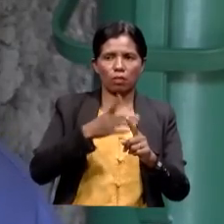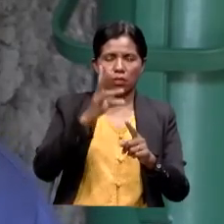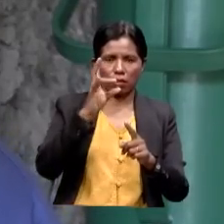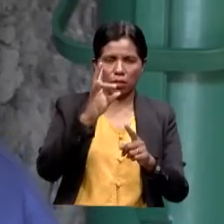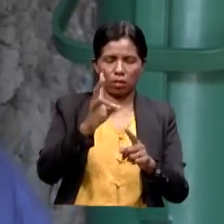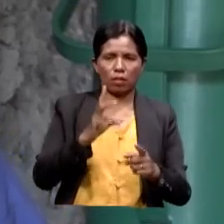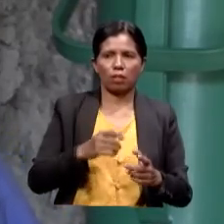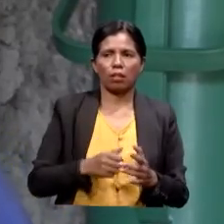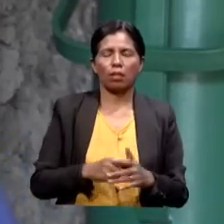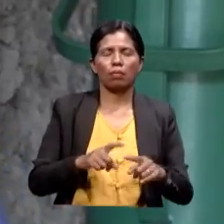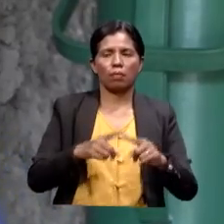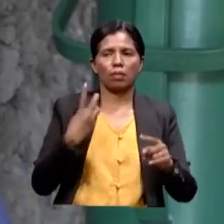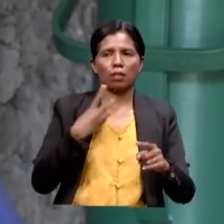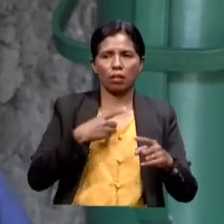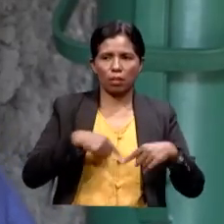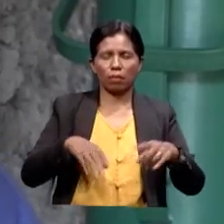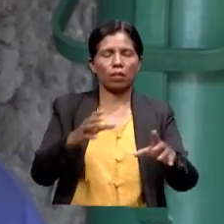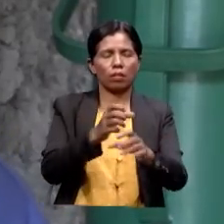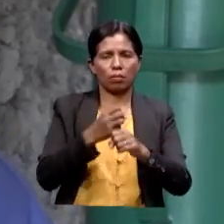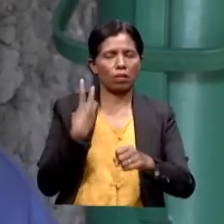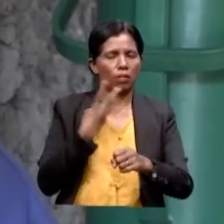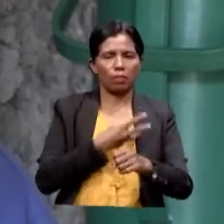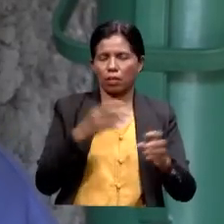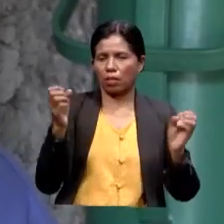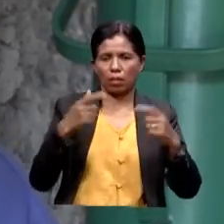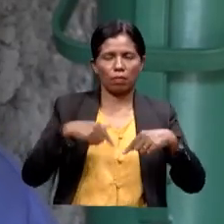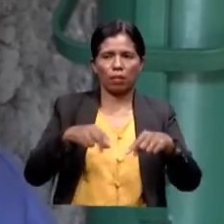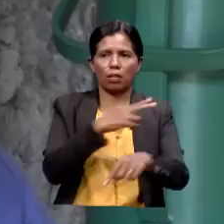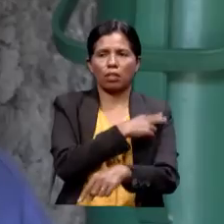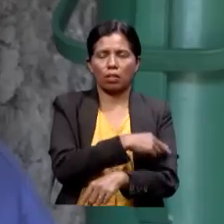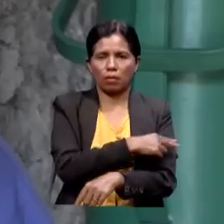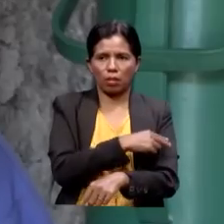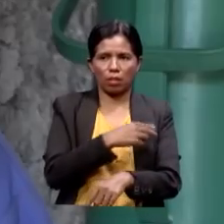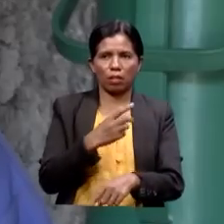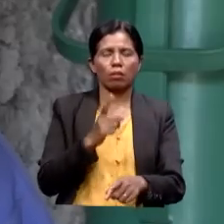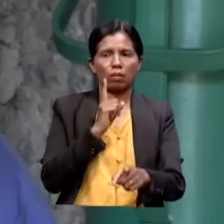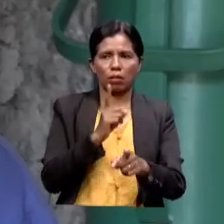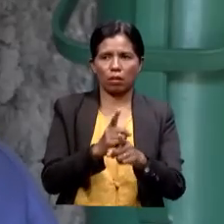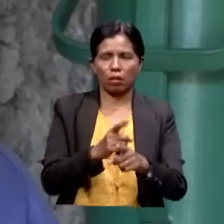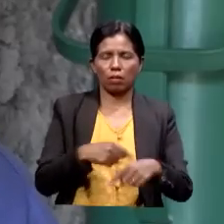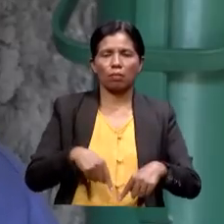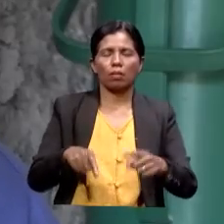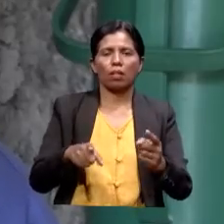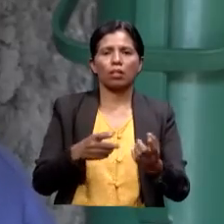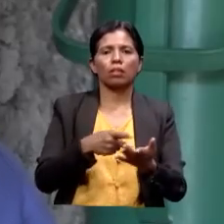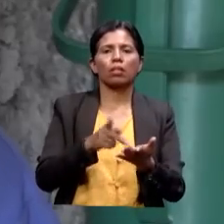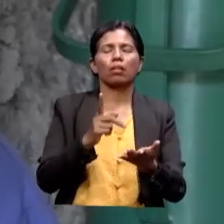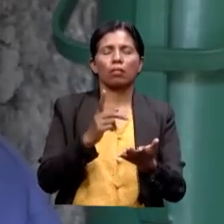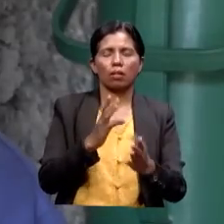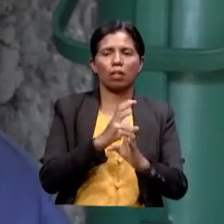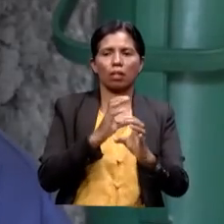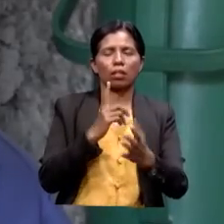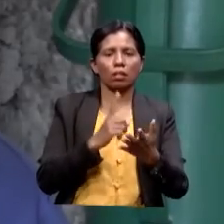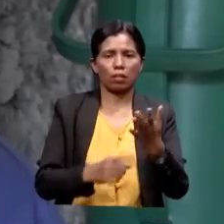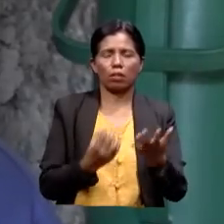mana? Masih tiba apa ni semua kita lawai dah, lawas hilang mak mai. Obao lur saya. Awasan